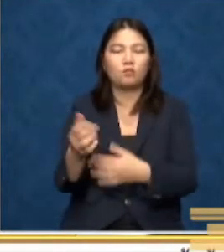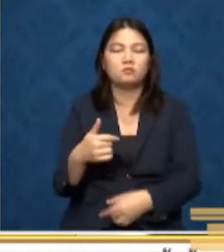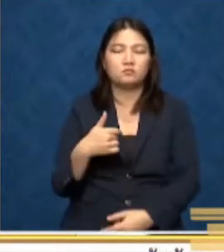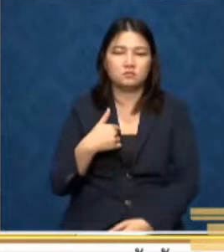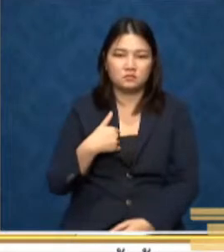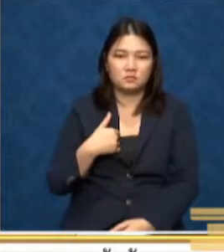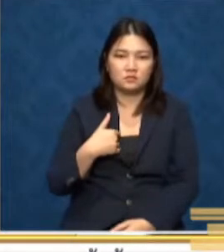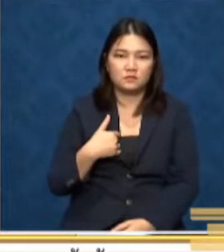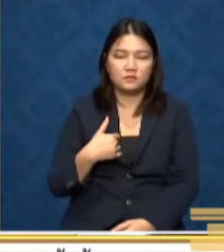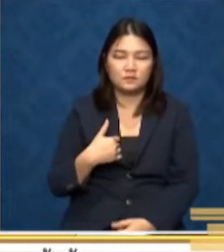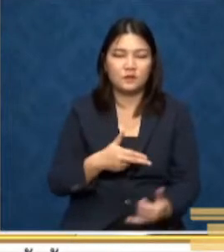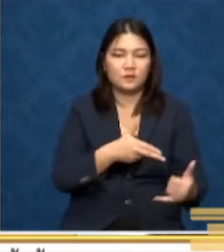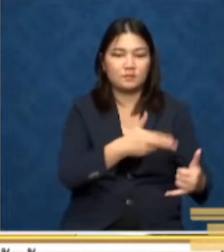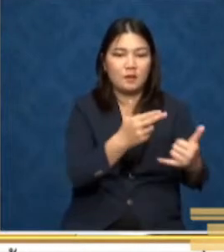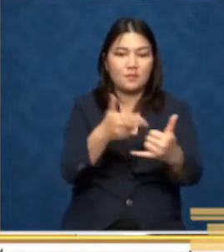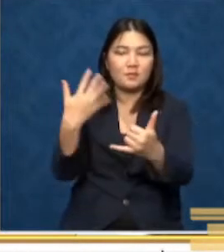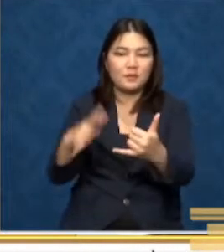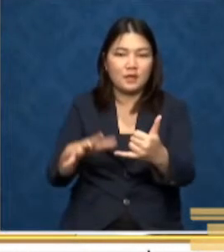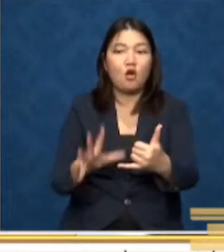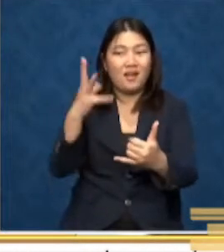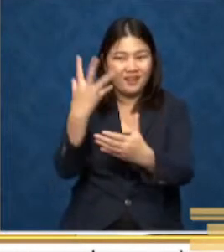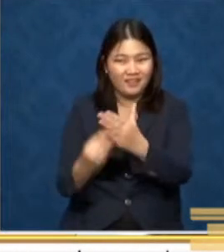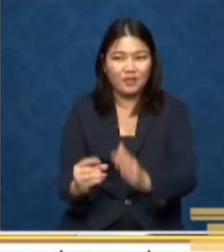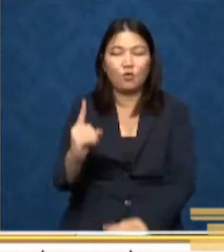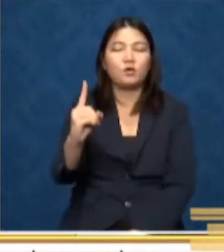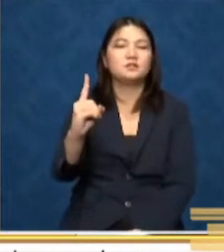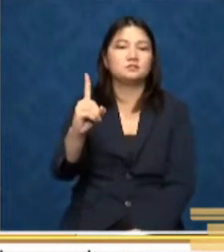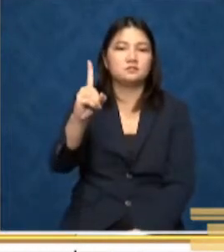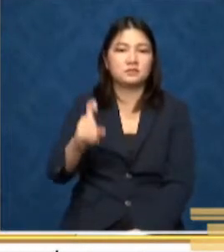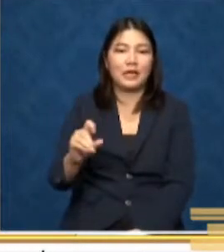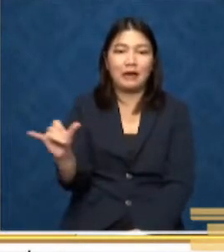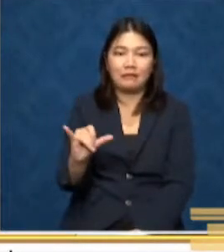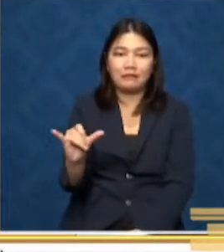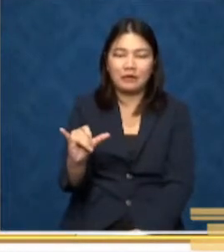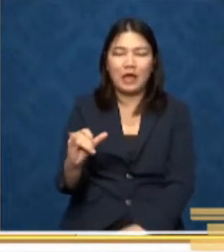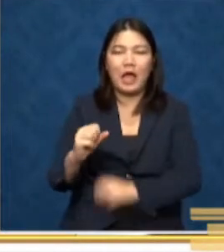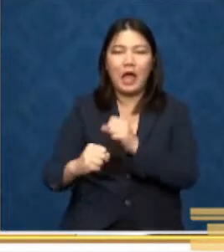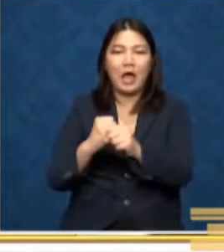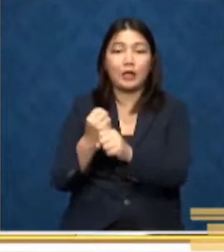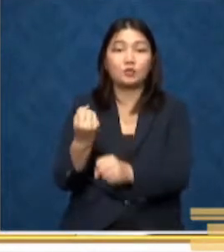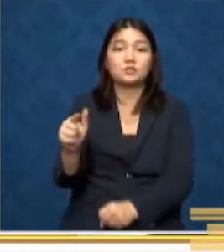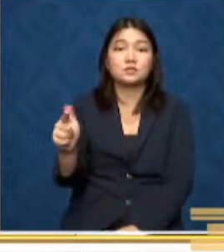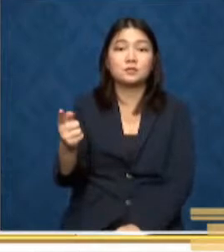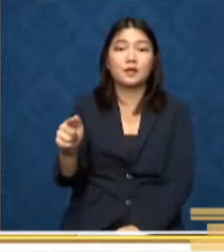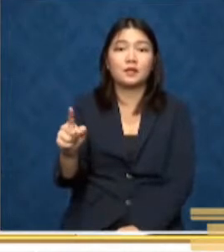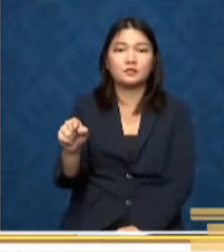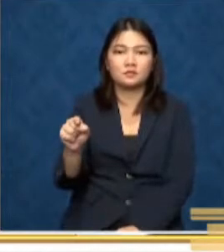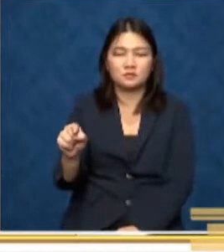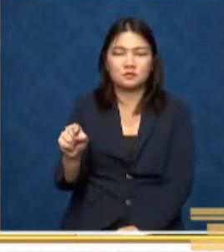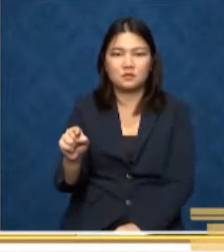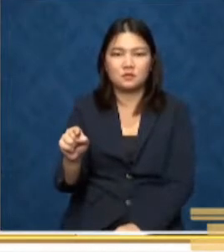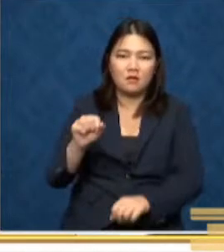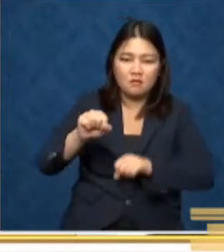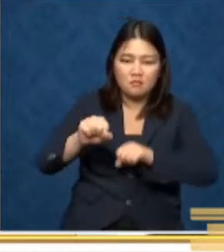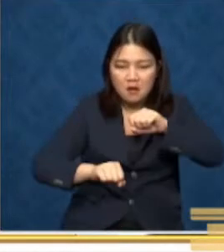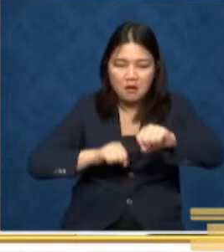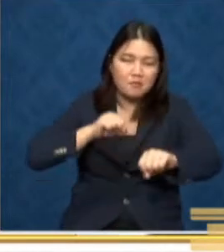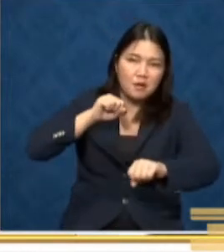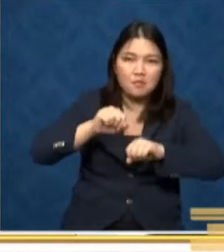เกิดไม่ตายชื่อซือแมบราเซอายุ11ปี ได้คลานขึ้น